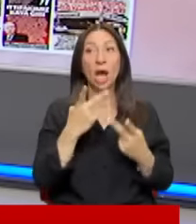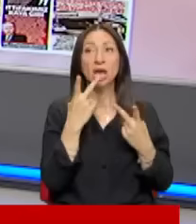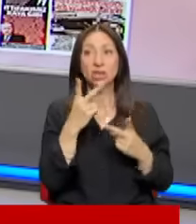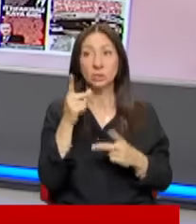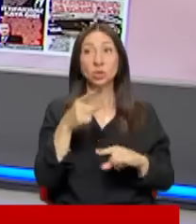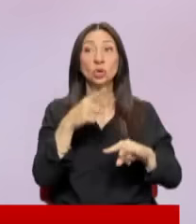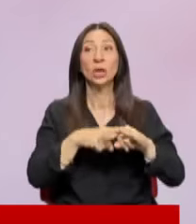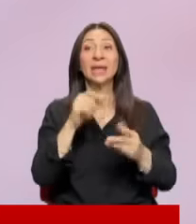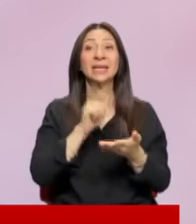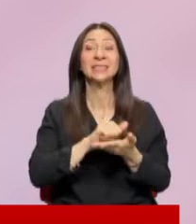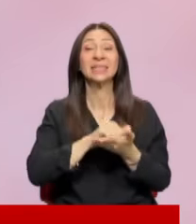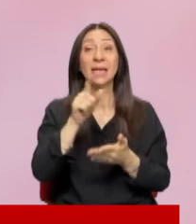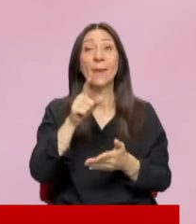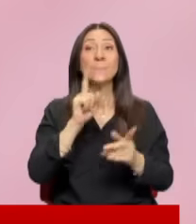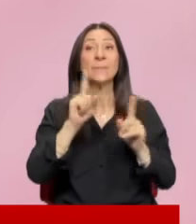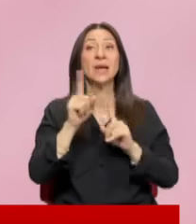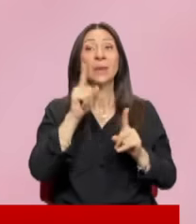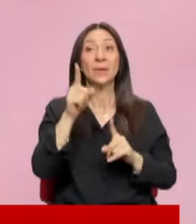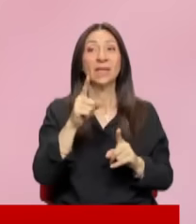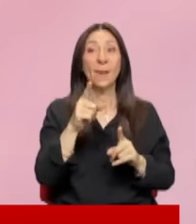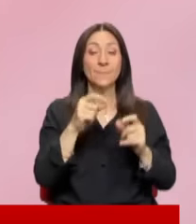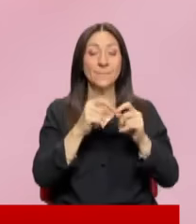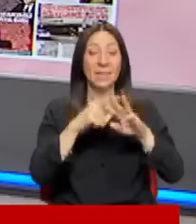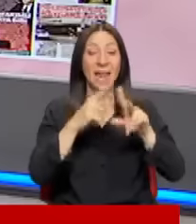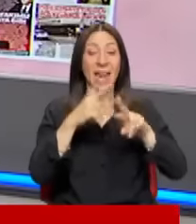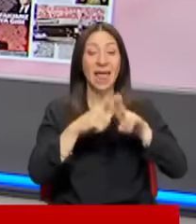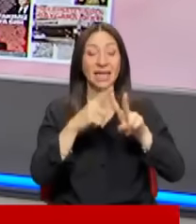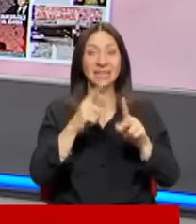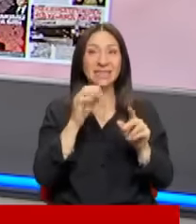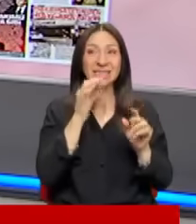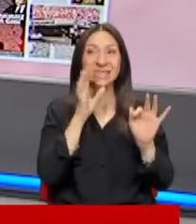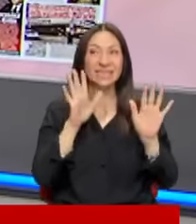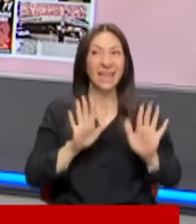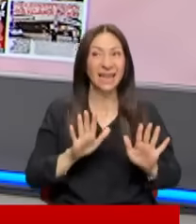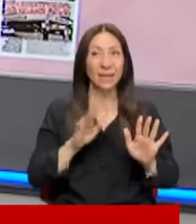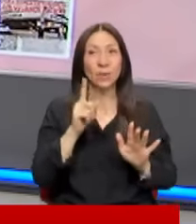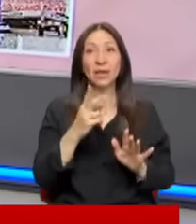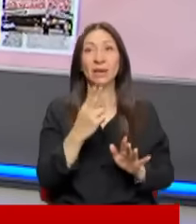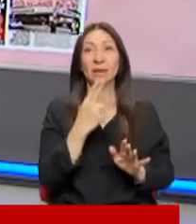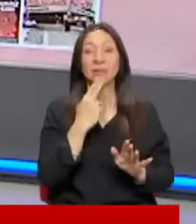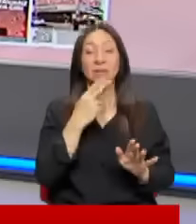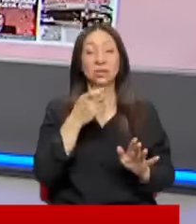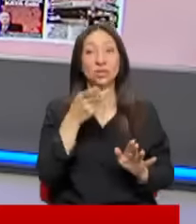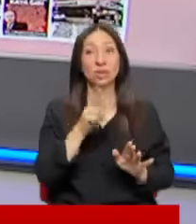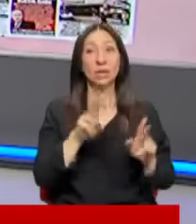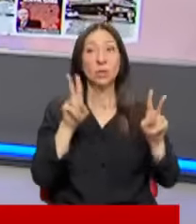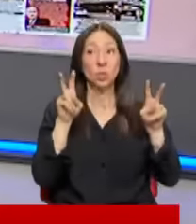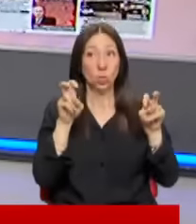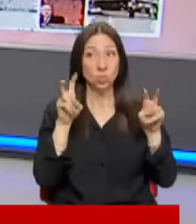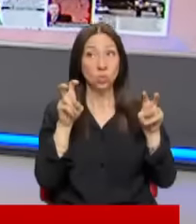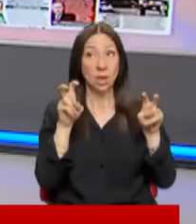açıklamış. Hürriyet gazetesi mahkemeden Belen kriteri diyerek bugün bir kadına cinayet